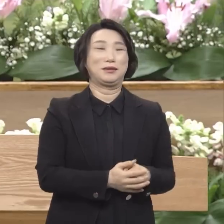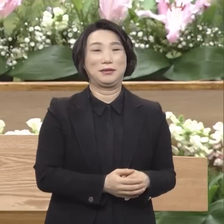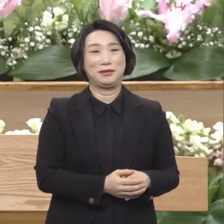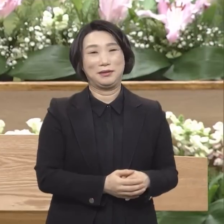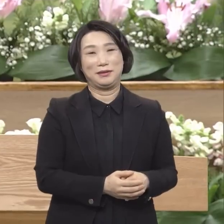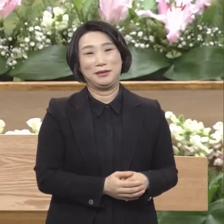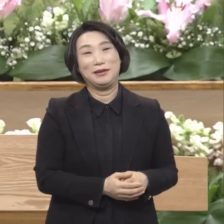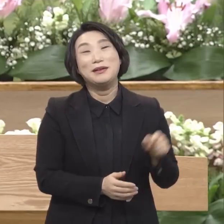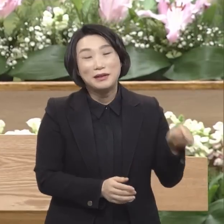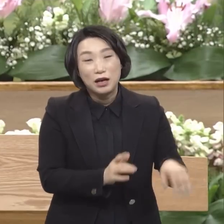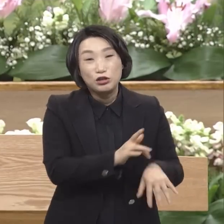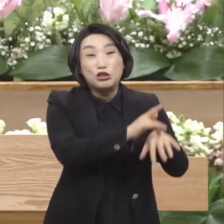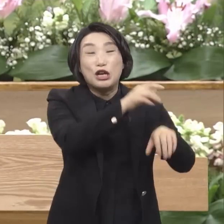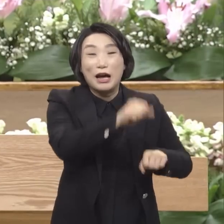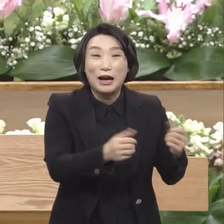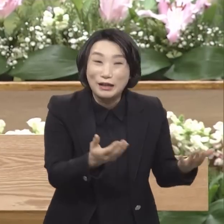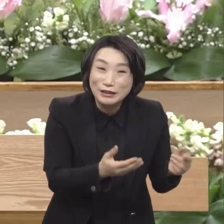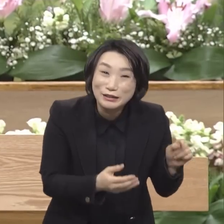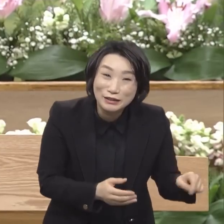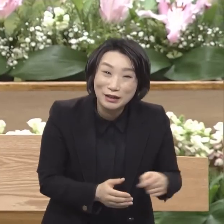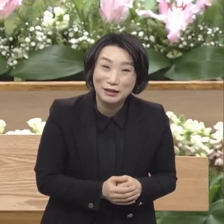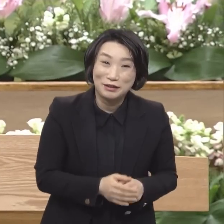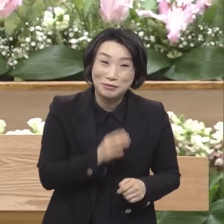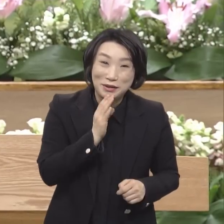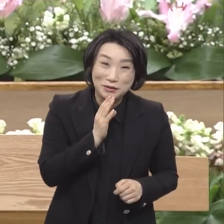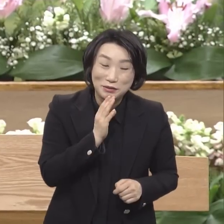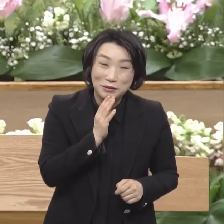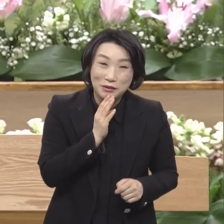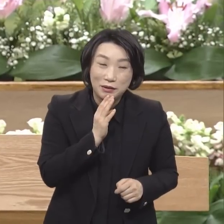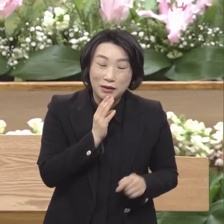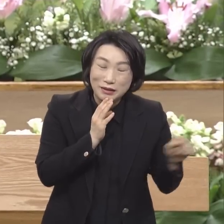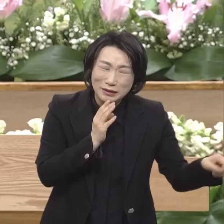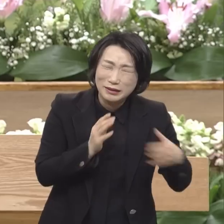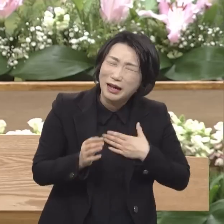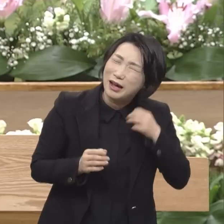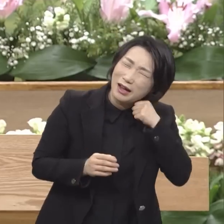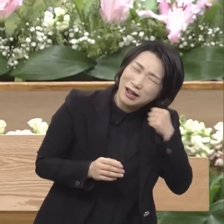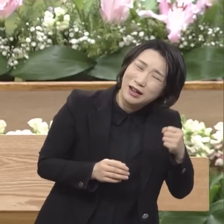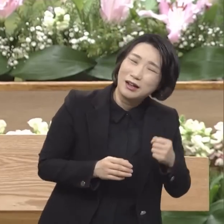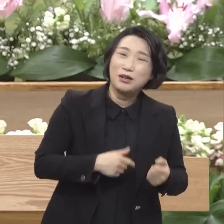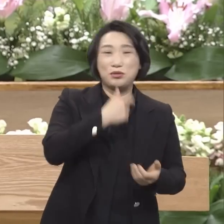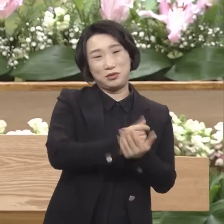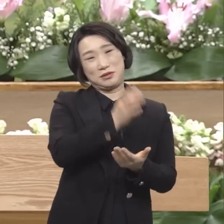장난이야. 이게 귀신이 하는 짓이야. 당하지 마라 이 말이요.